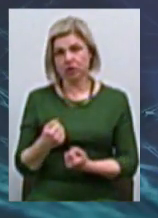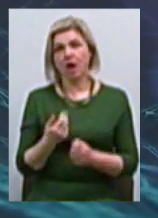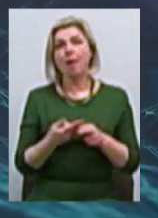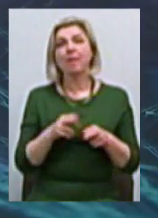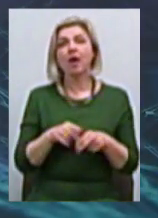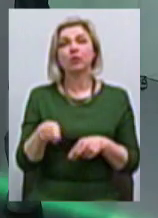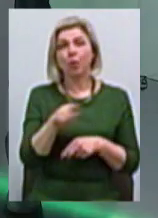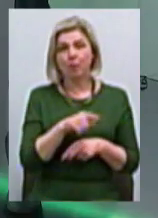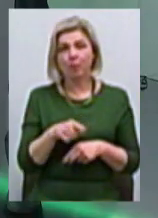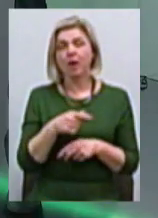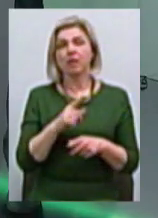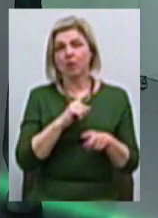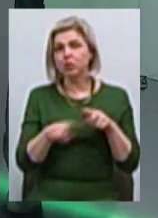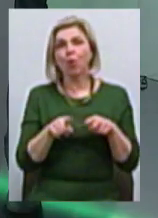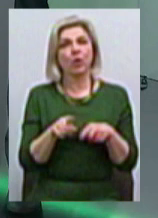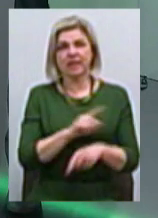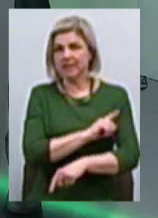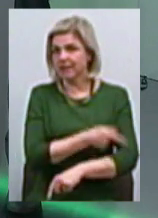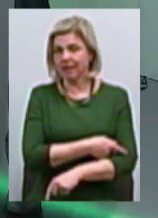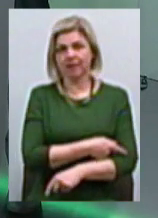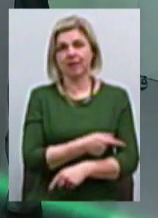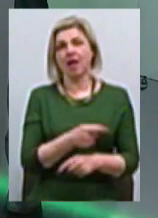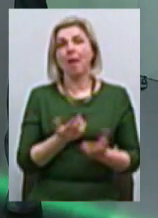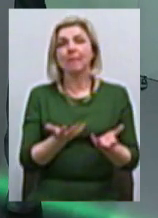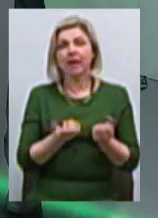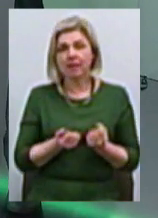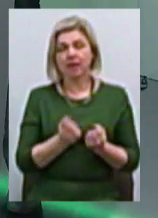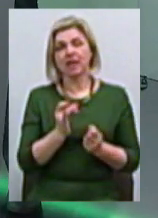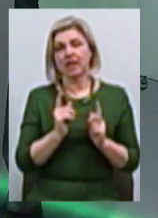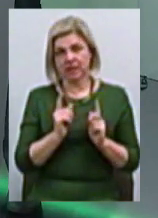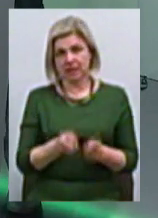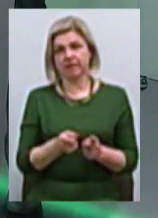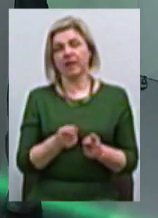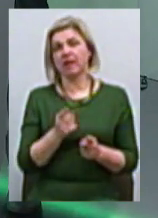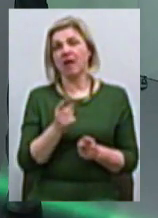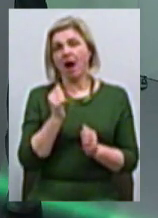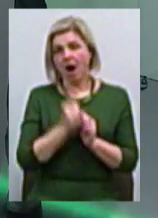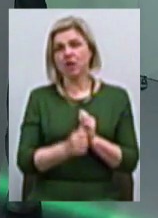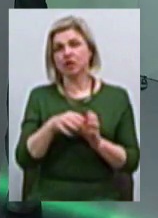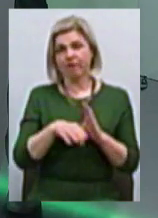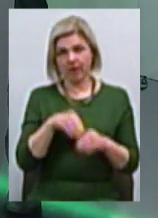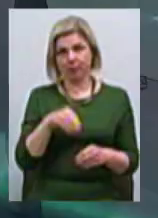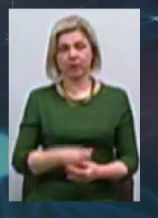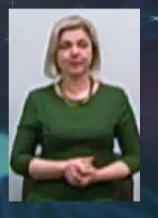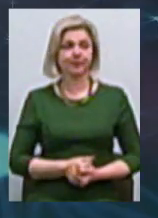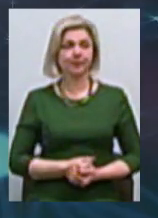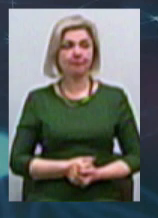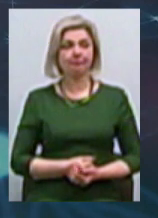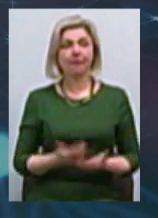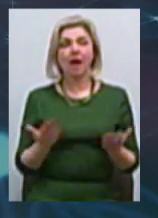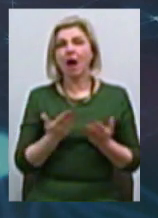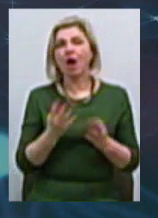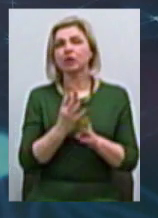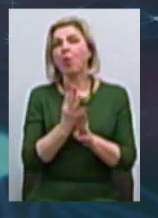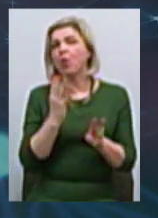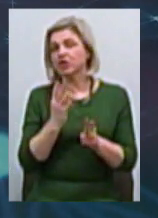можем сильно ускорить процесс принятия, и действительно мы видим каждые выборы очень. Якось черговість встановити нереально, тому